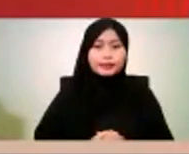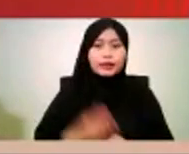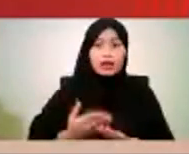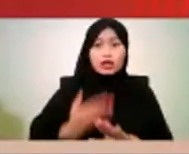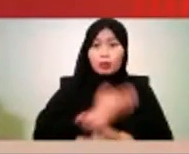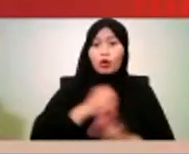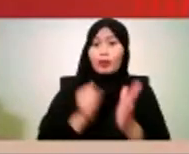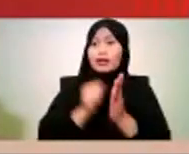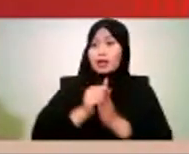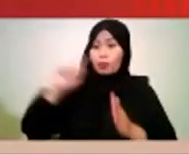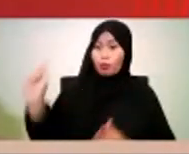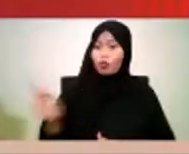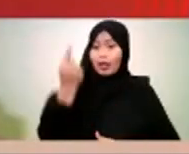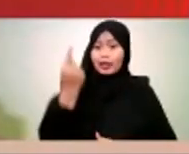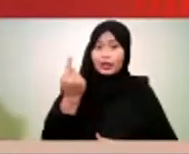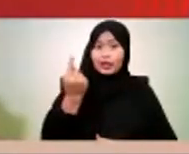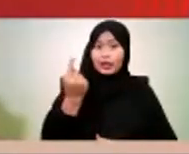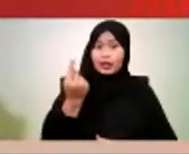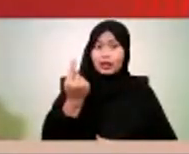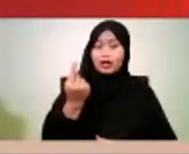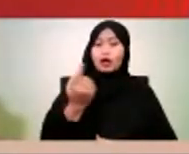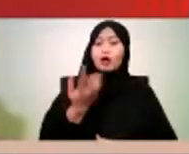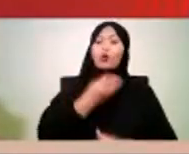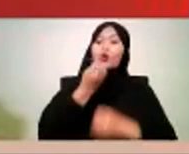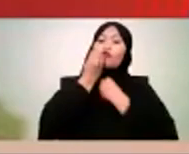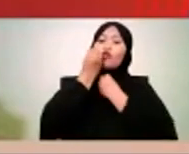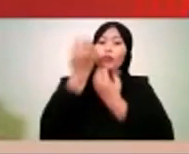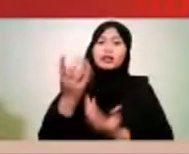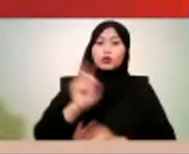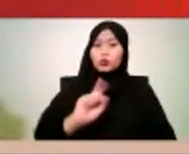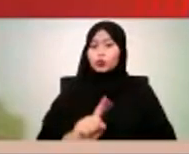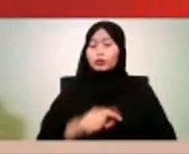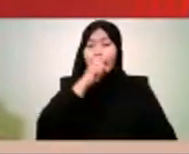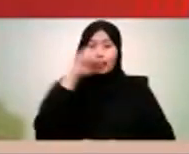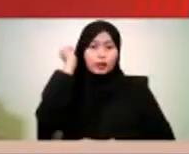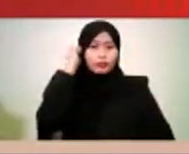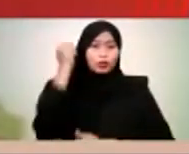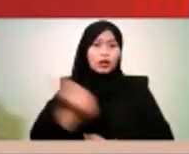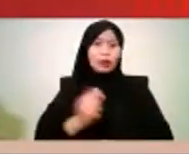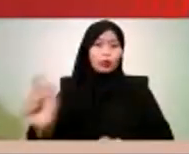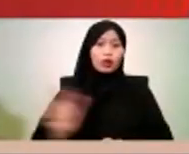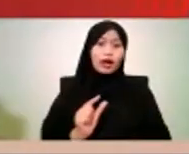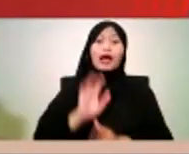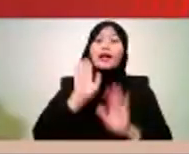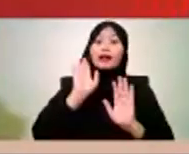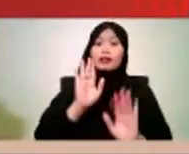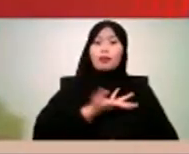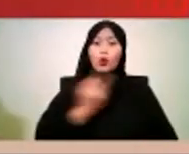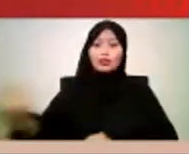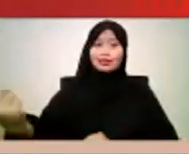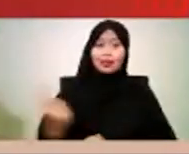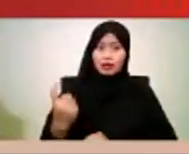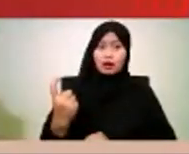acara diskusi kita mulai kami menginformasikan bagi Bapak Ibu tamu undangan yang dia akan bertanya